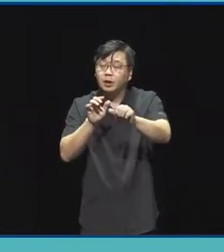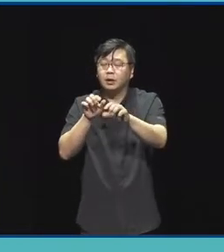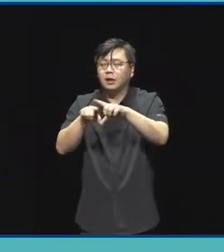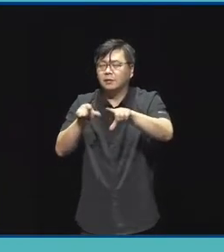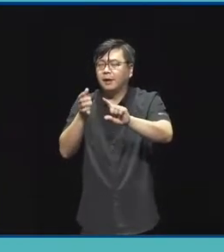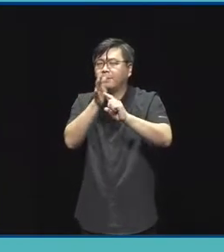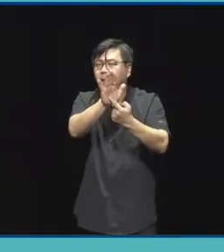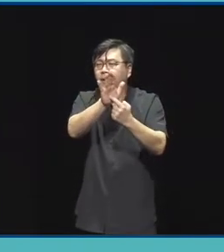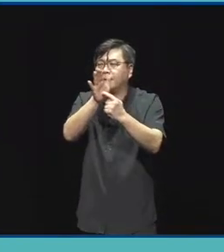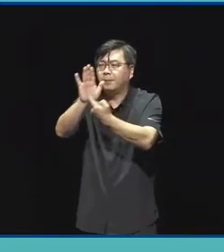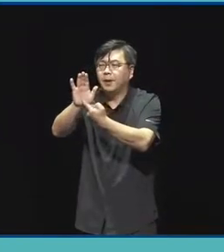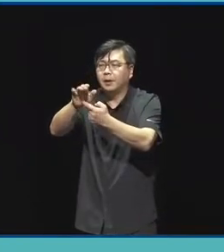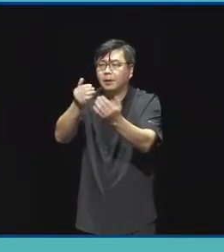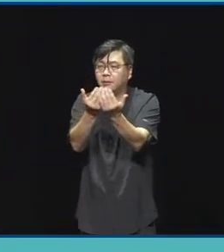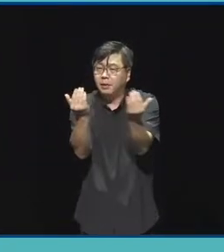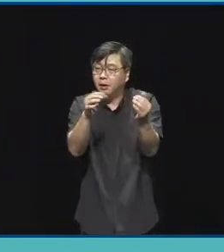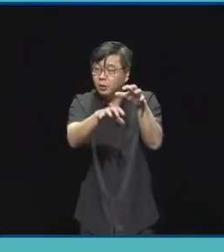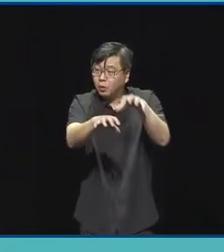그곳에서